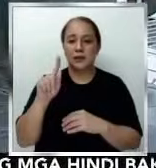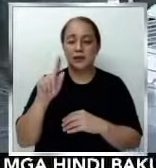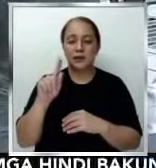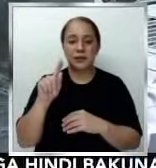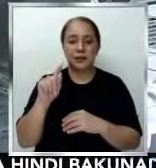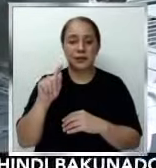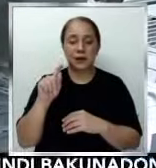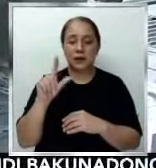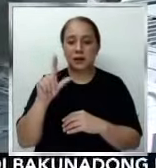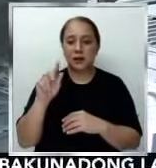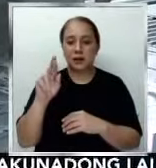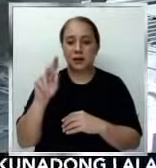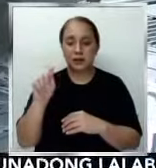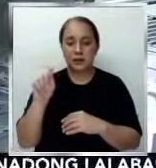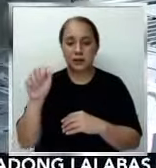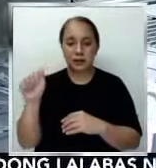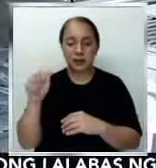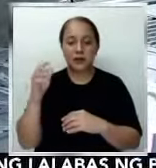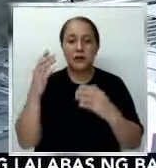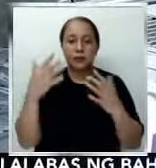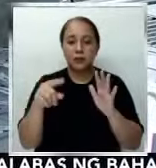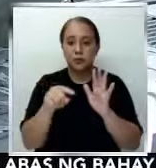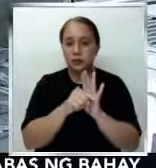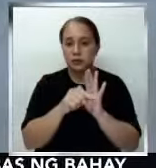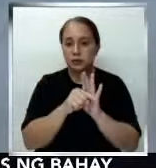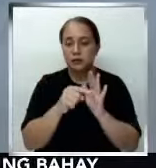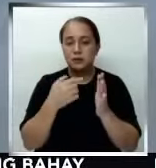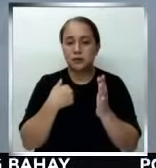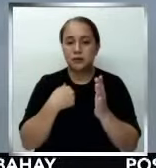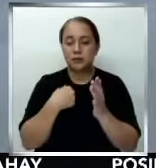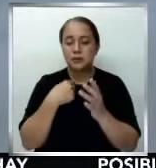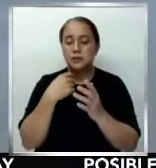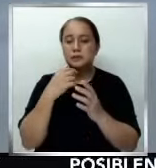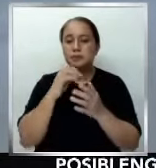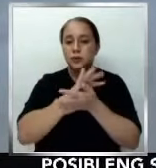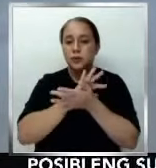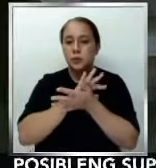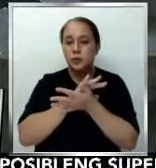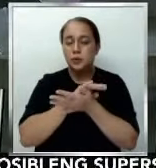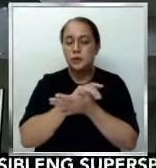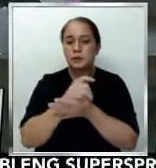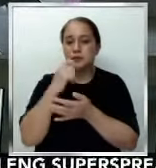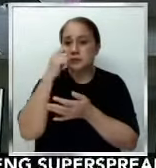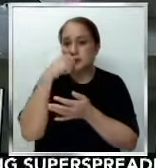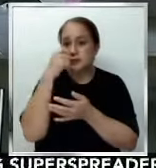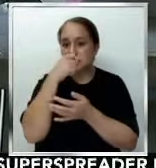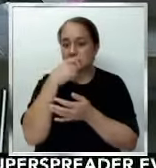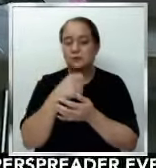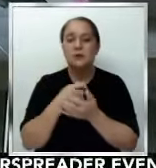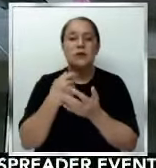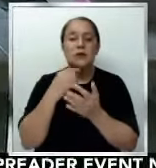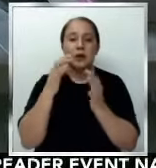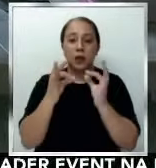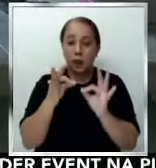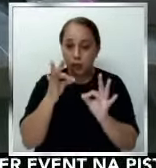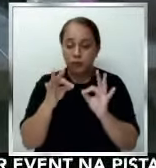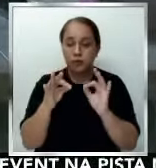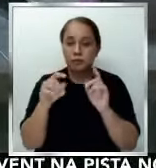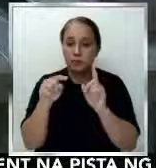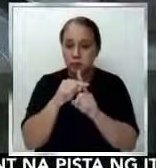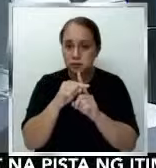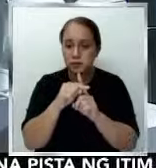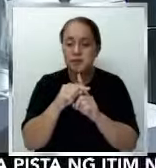LRTA nang magnegatibo sila sa mandatory COVID-19 antigen test. Kapag nagpositibo kasi sila,